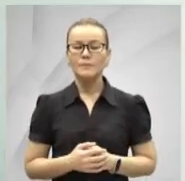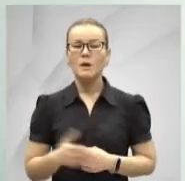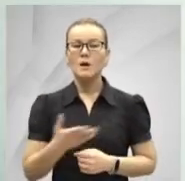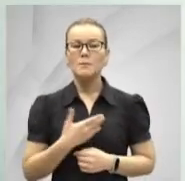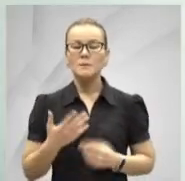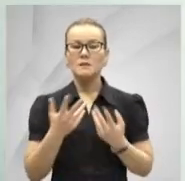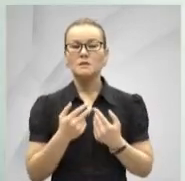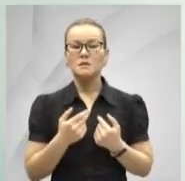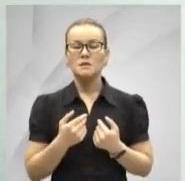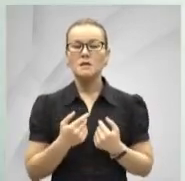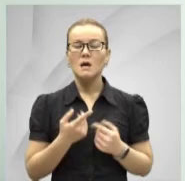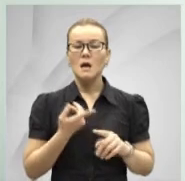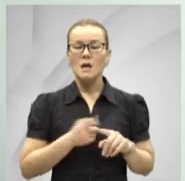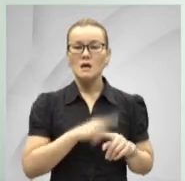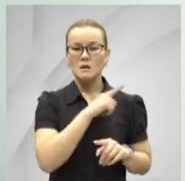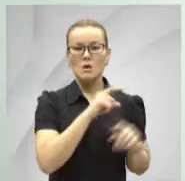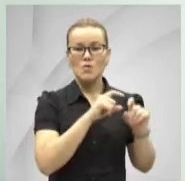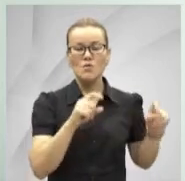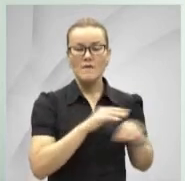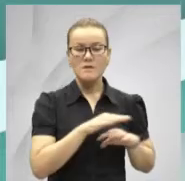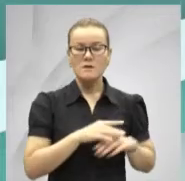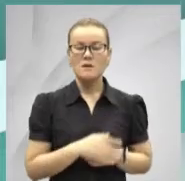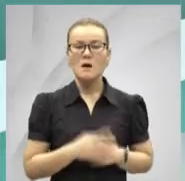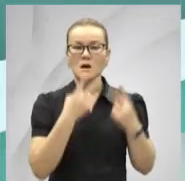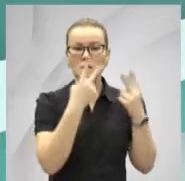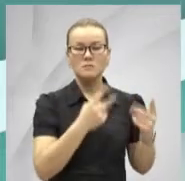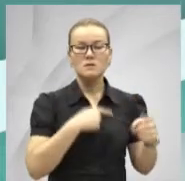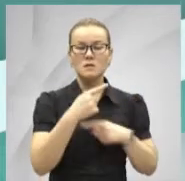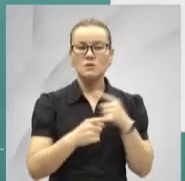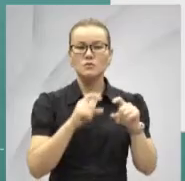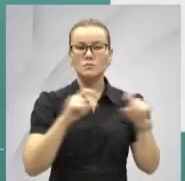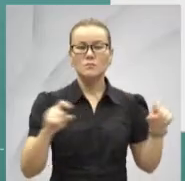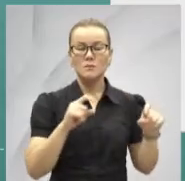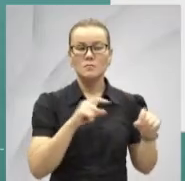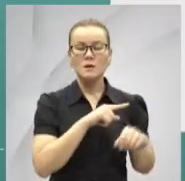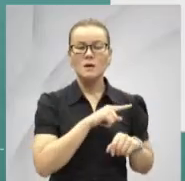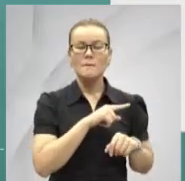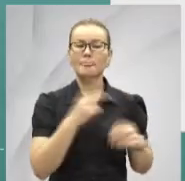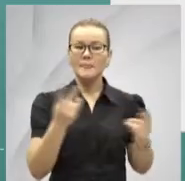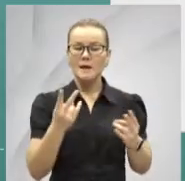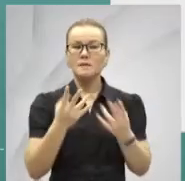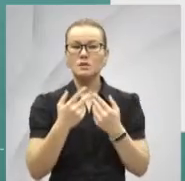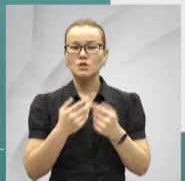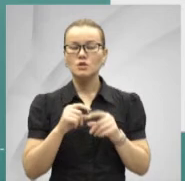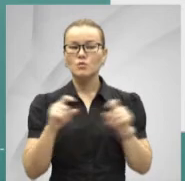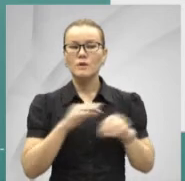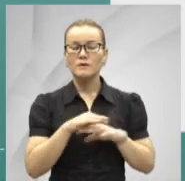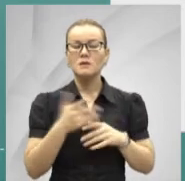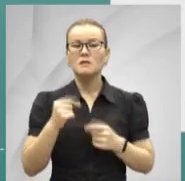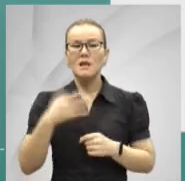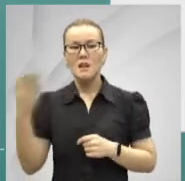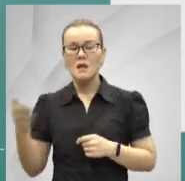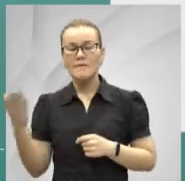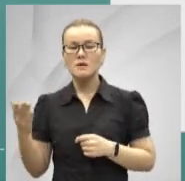Мы решили данное уравнение. Рассмотрим следующий пример. Надо решить уравнение, где в левой